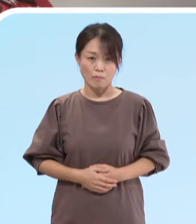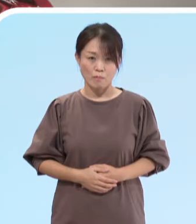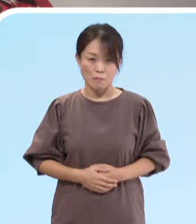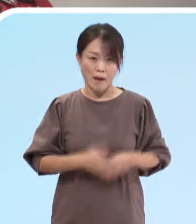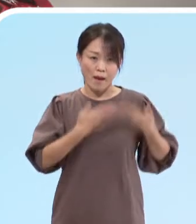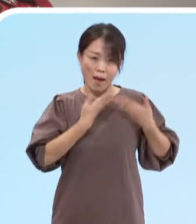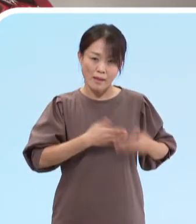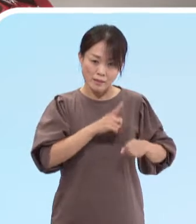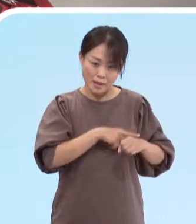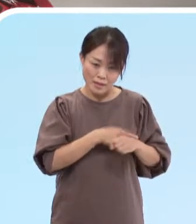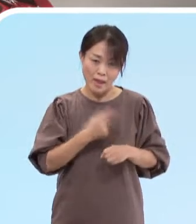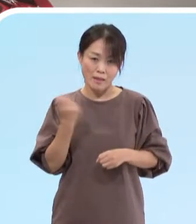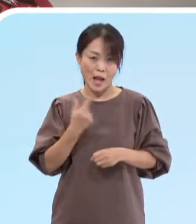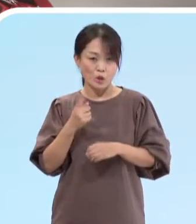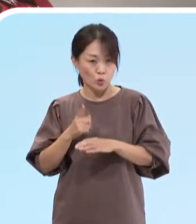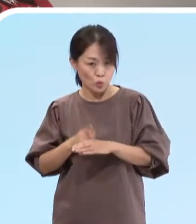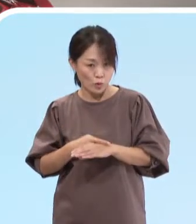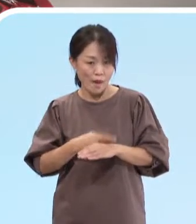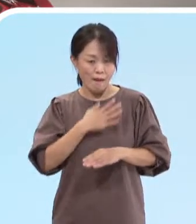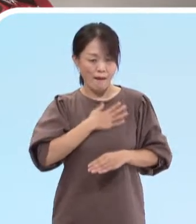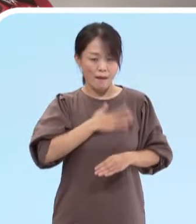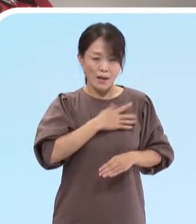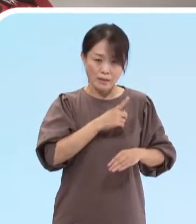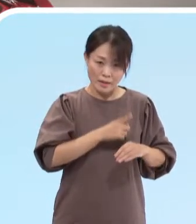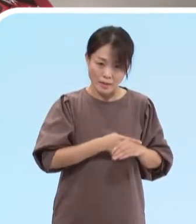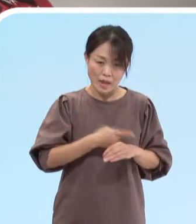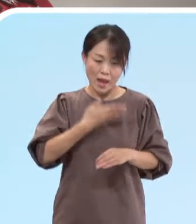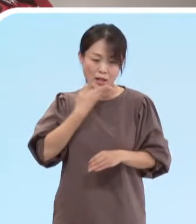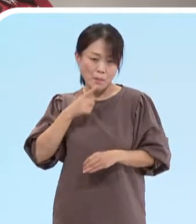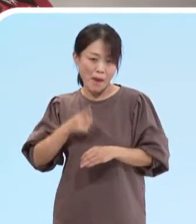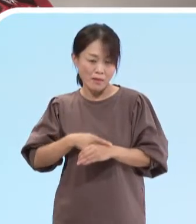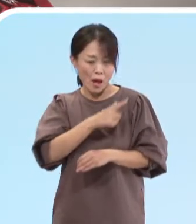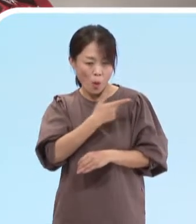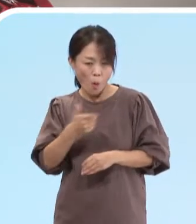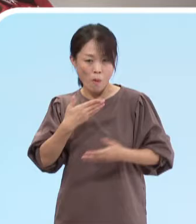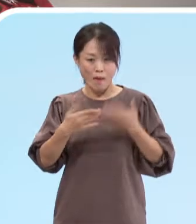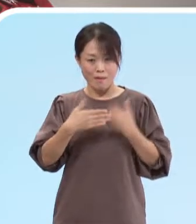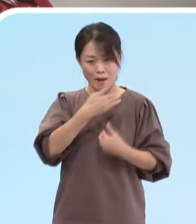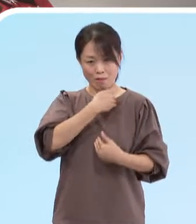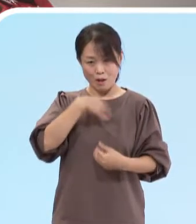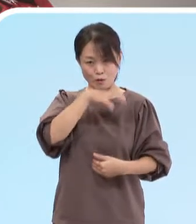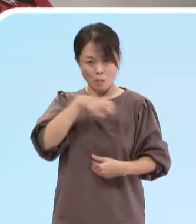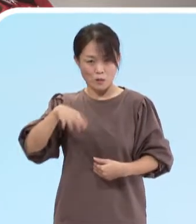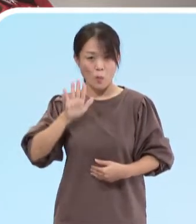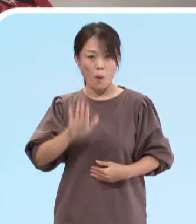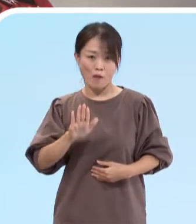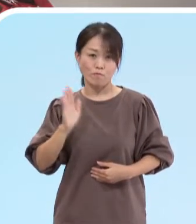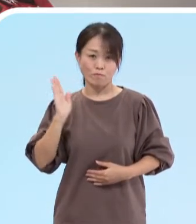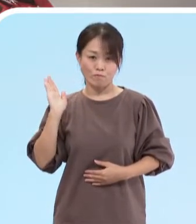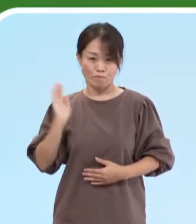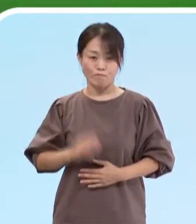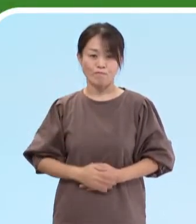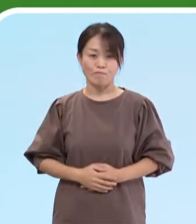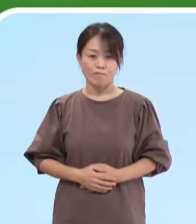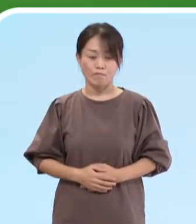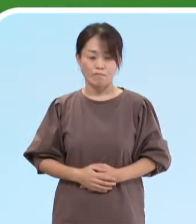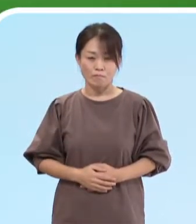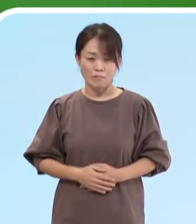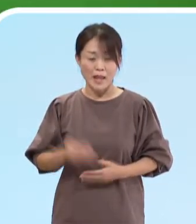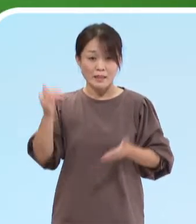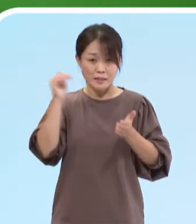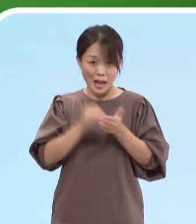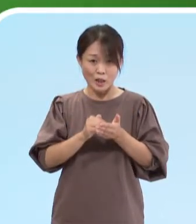他にも安全性、耐久性、快適性、利便性を体感できるコーナーがあります。